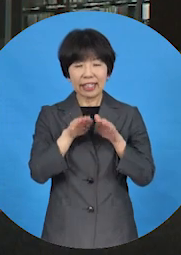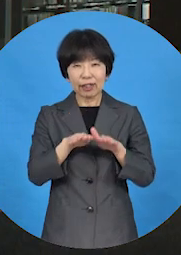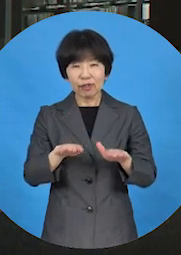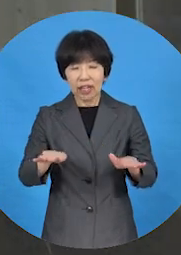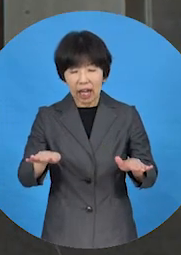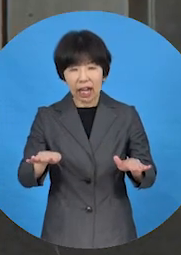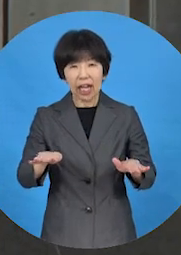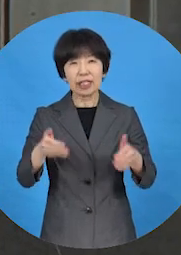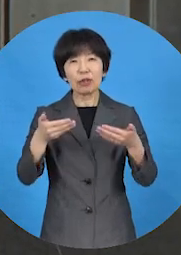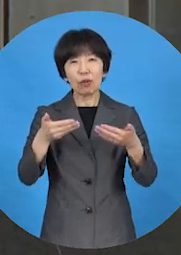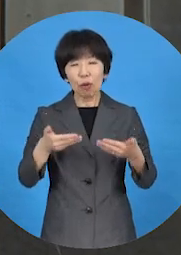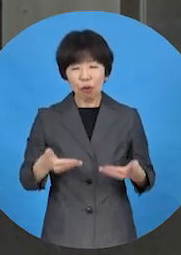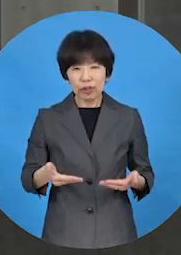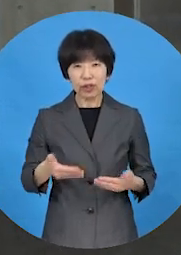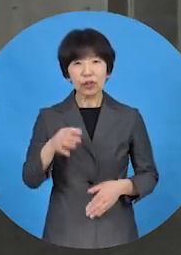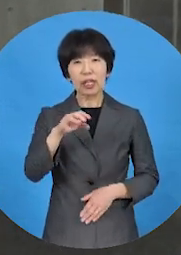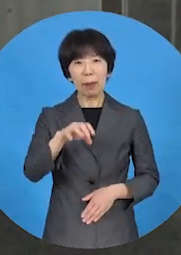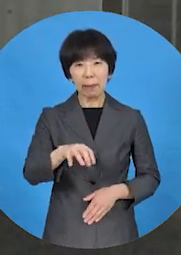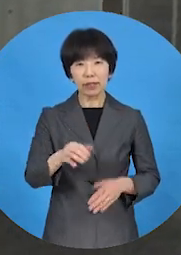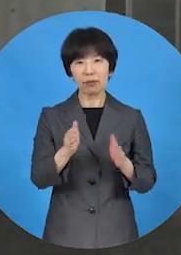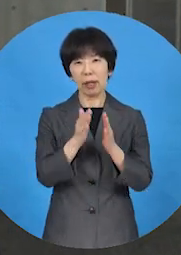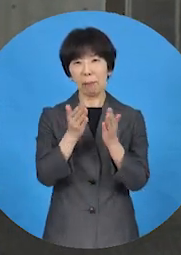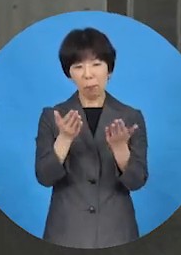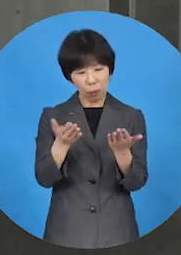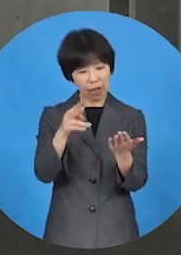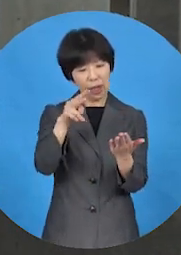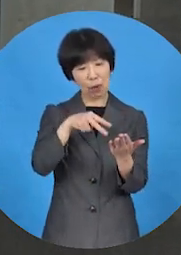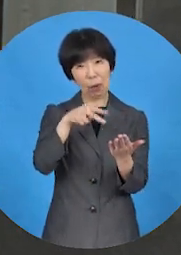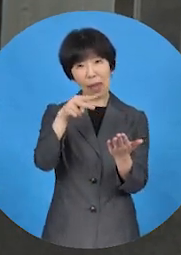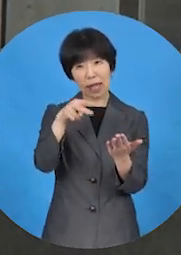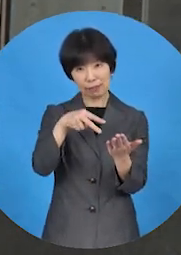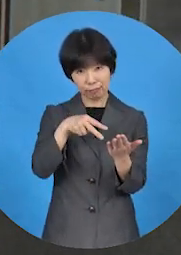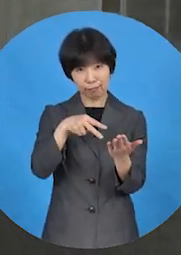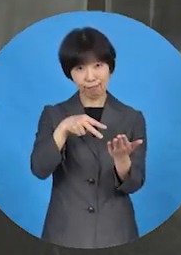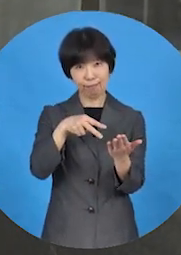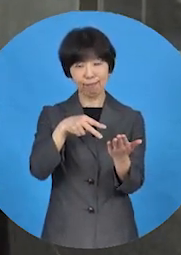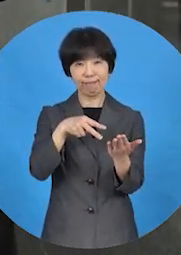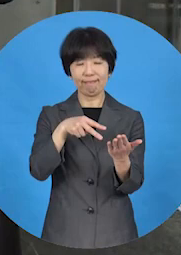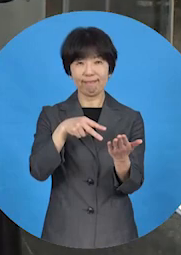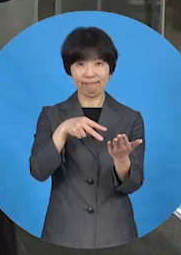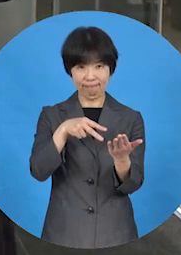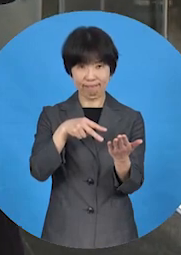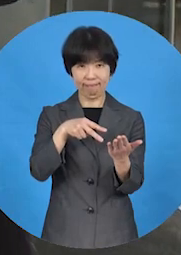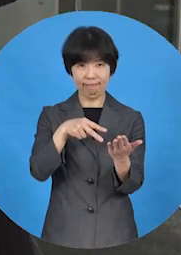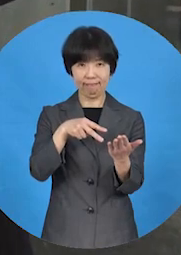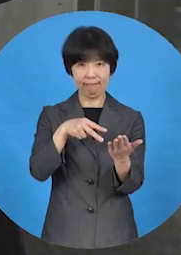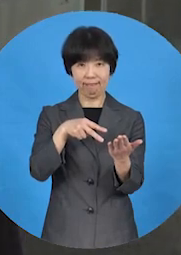民の書斎とし、手元を照らす間接照明を施した作りとなっています。